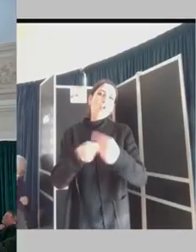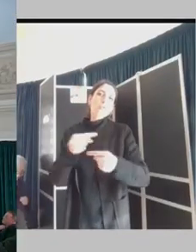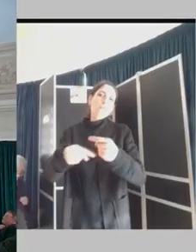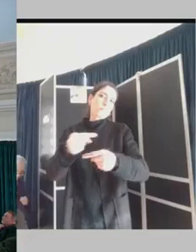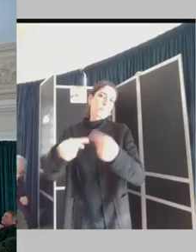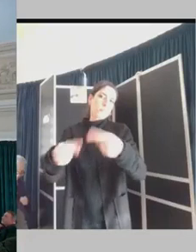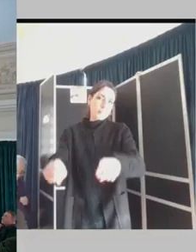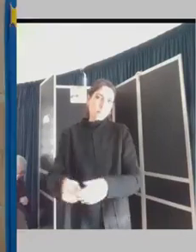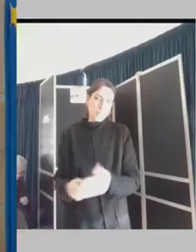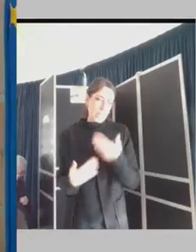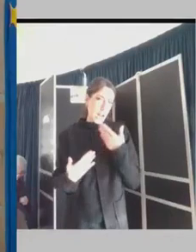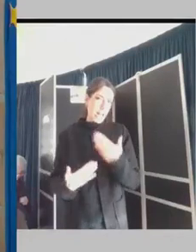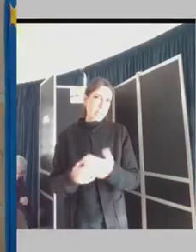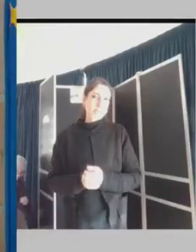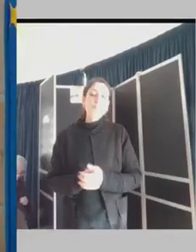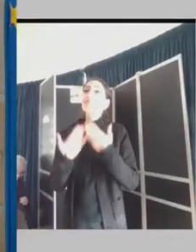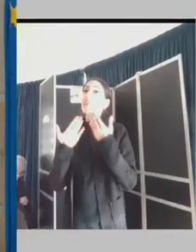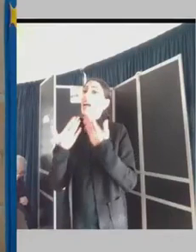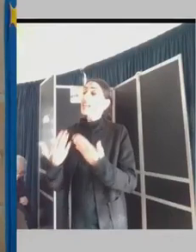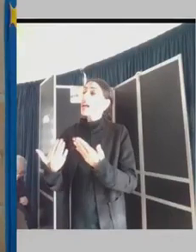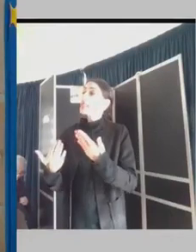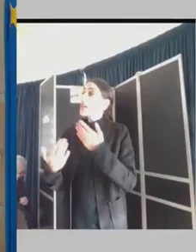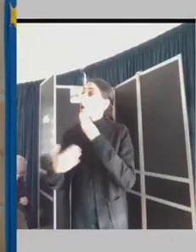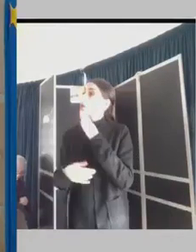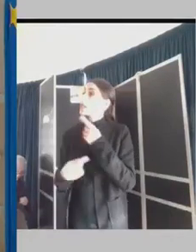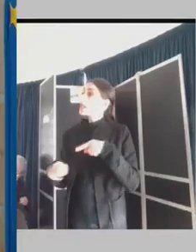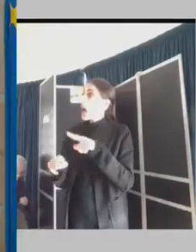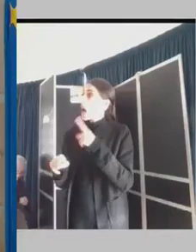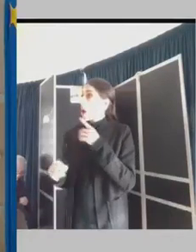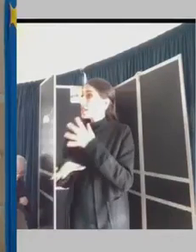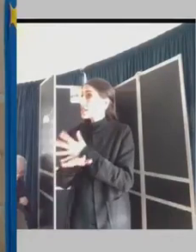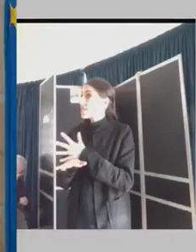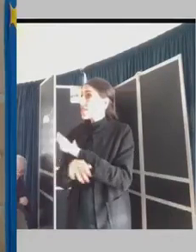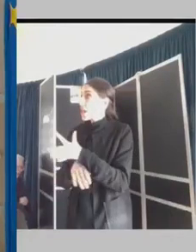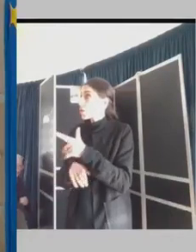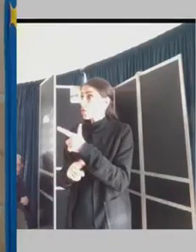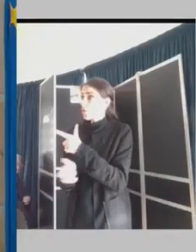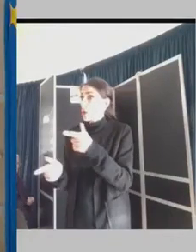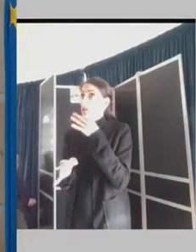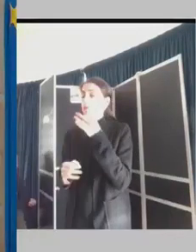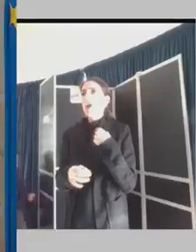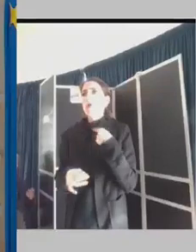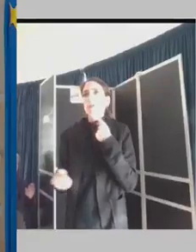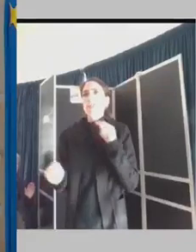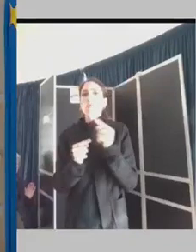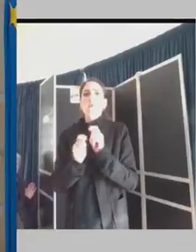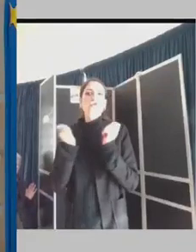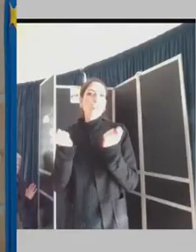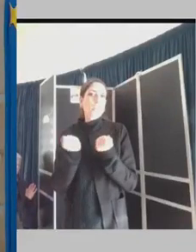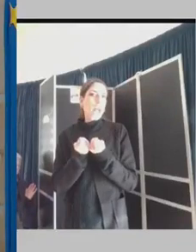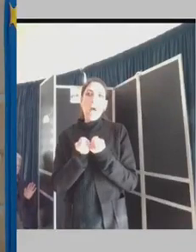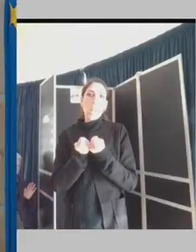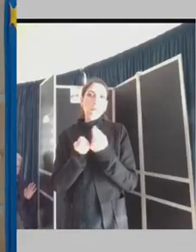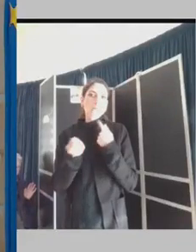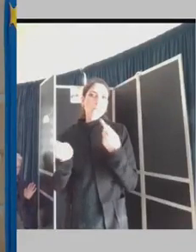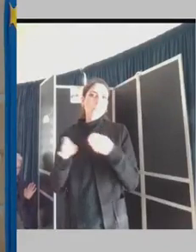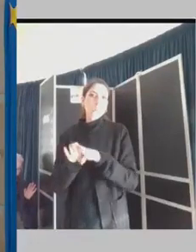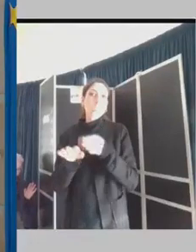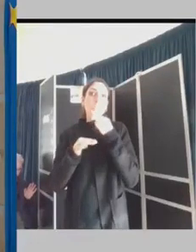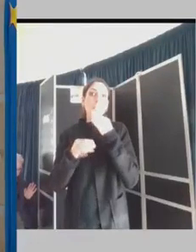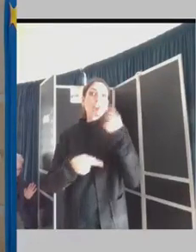Grazie consigliere Cucunato. Allora, se non ci sono altri interventi, io chiuderei la discussione generale, di modo che passiamo all'illustrazione dell'ordine del